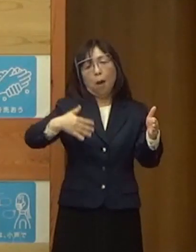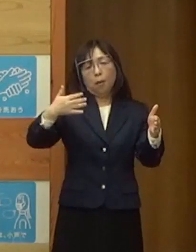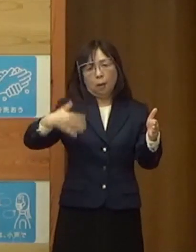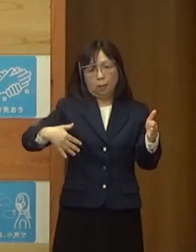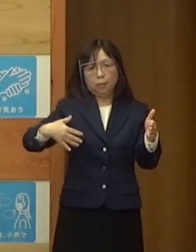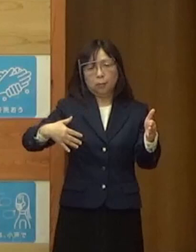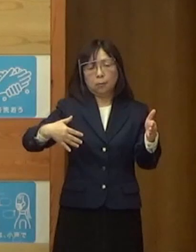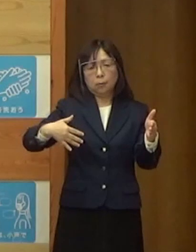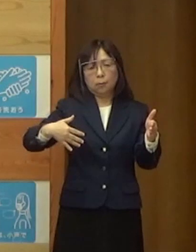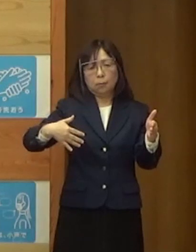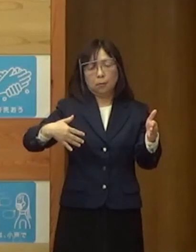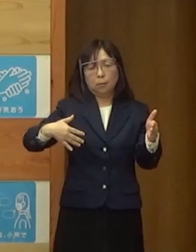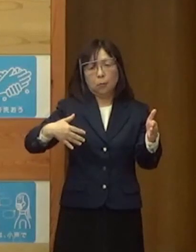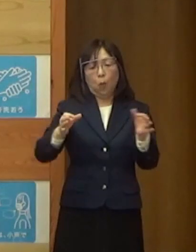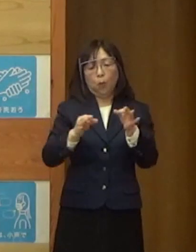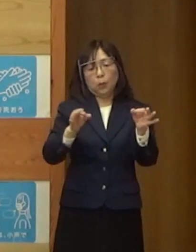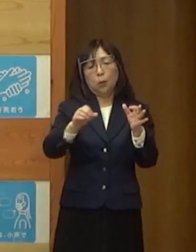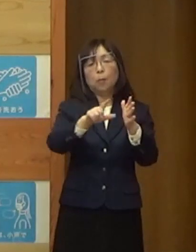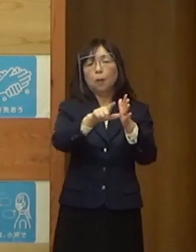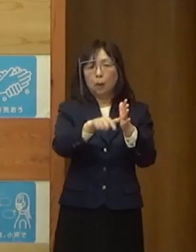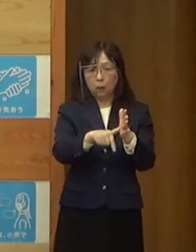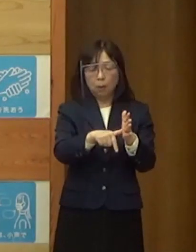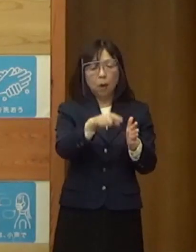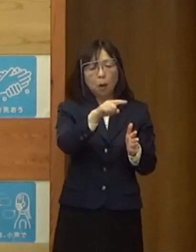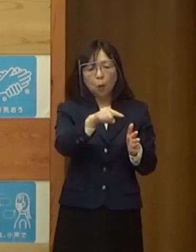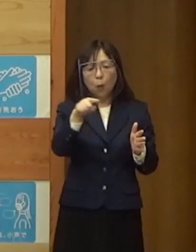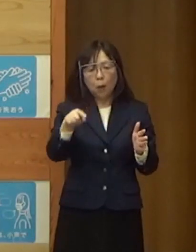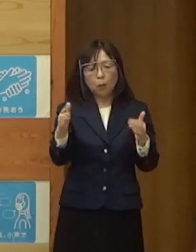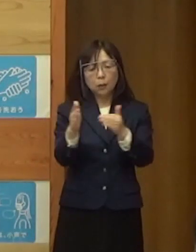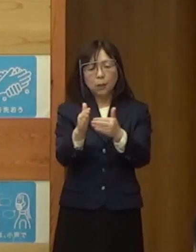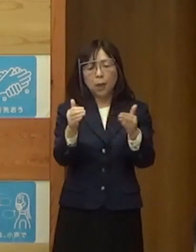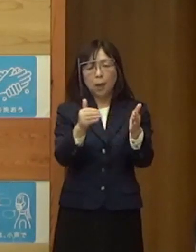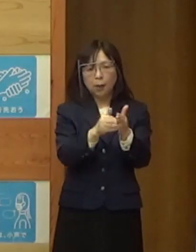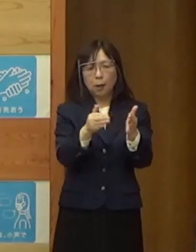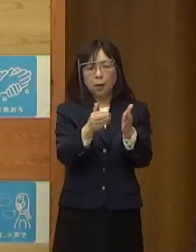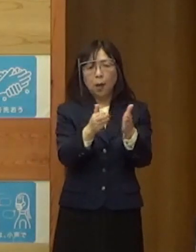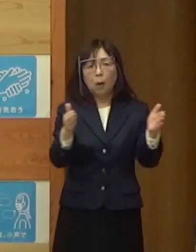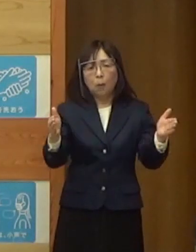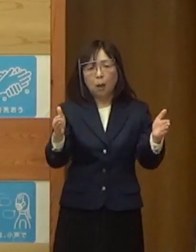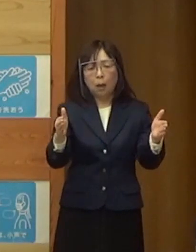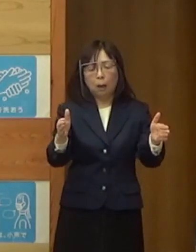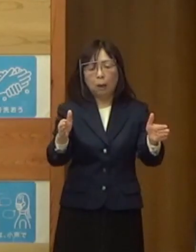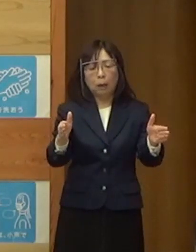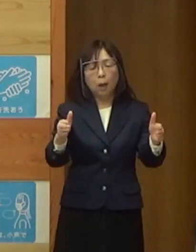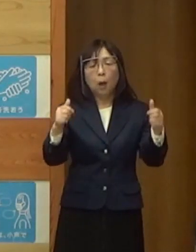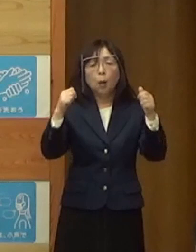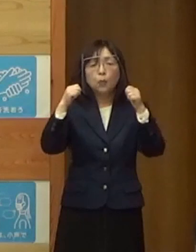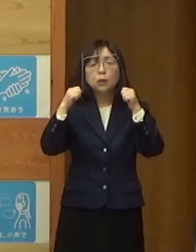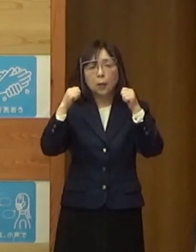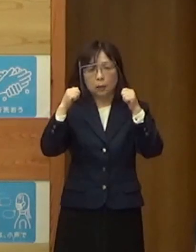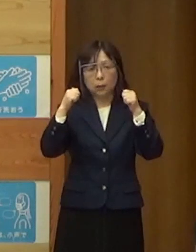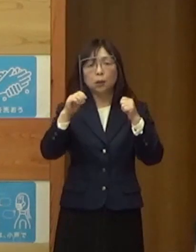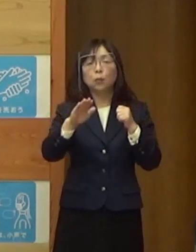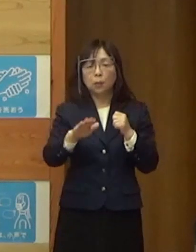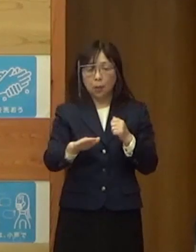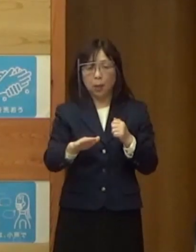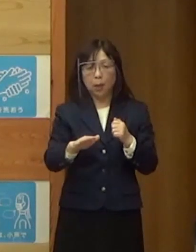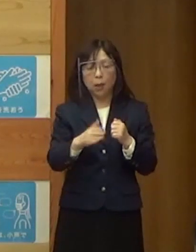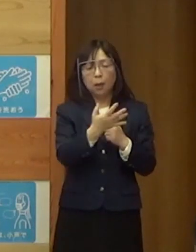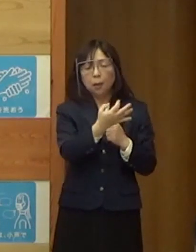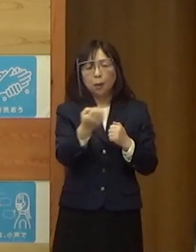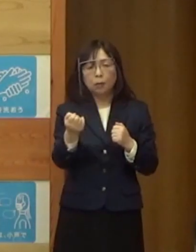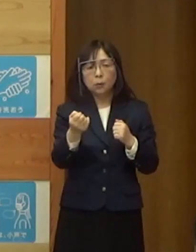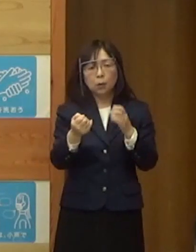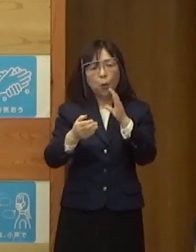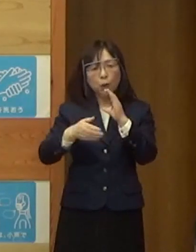ない場合、これらの制限緩和のメリットを受けられないということから、多く